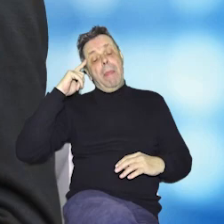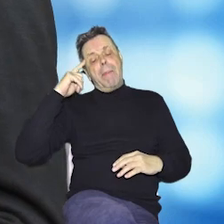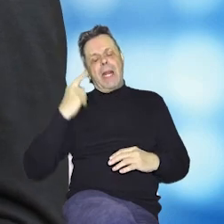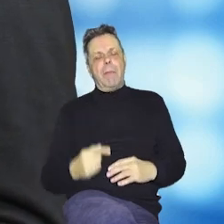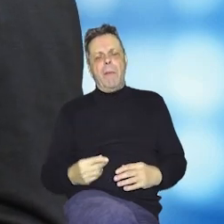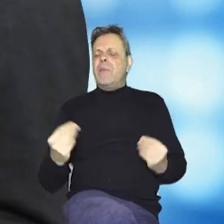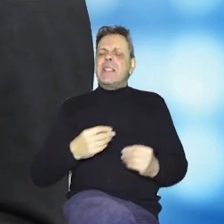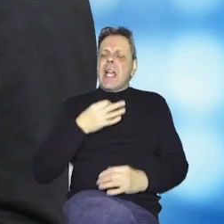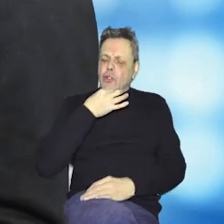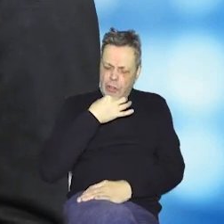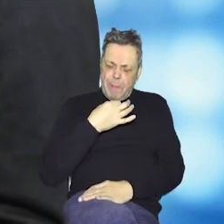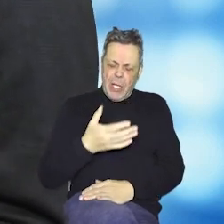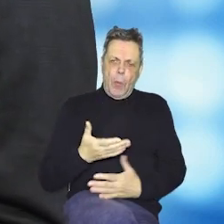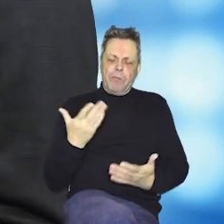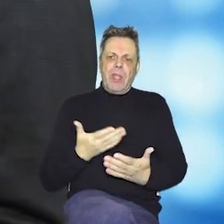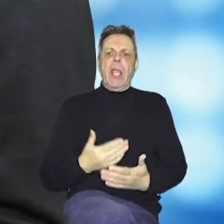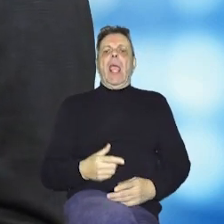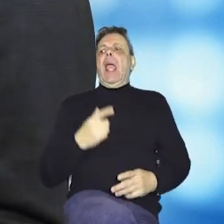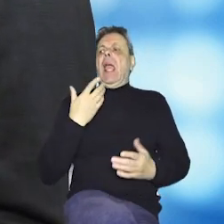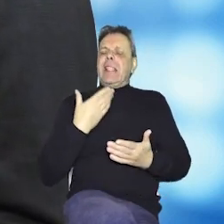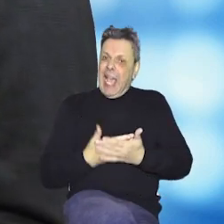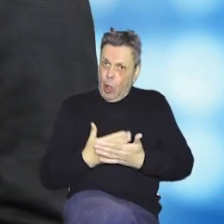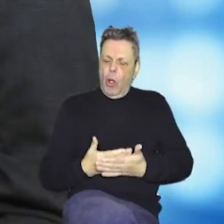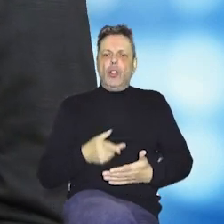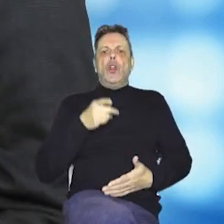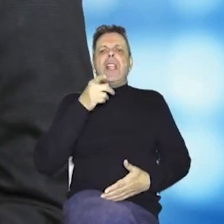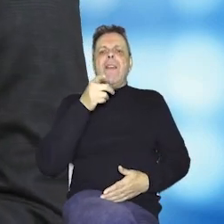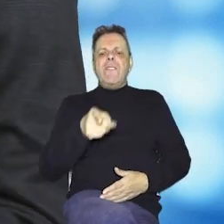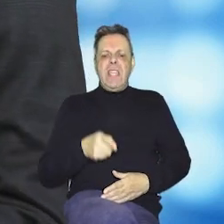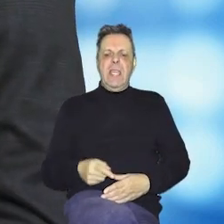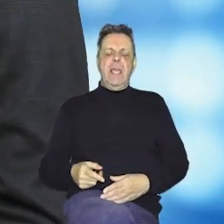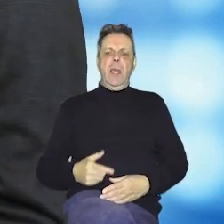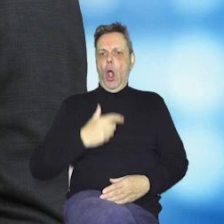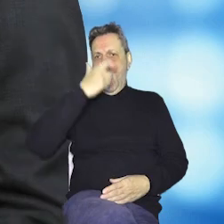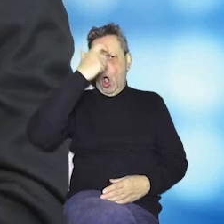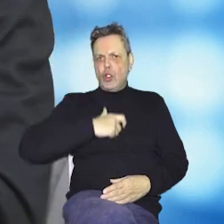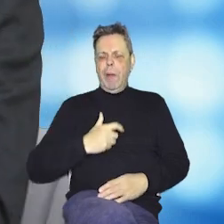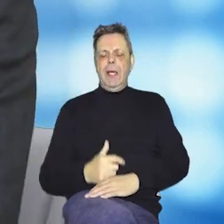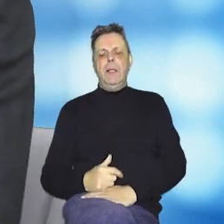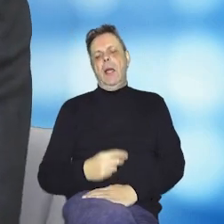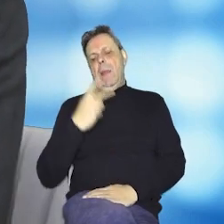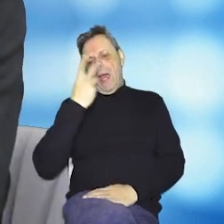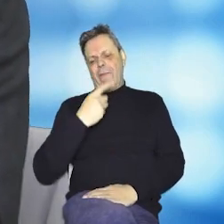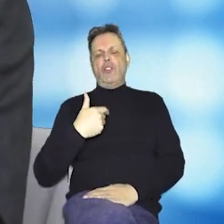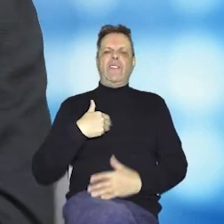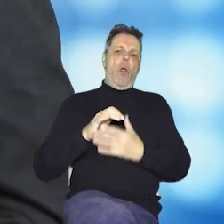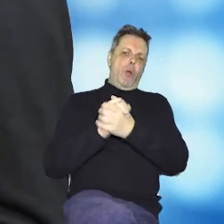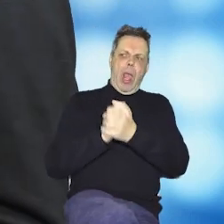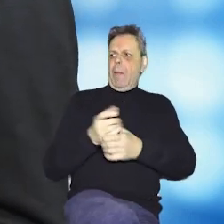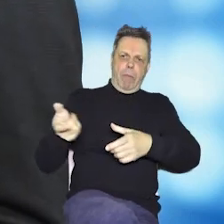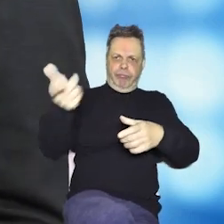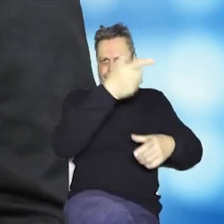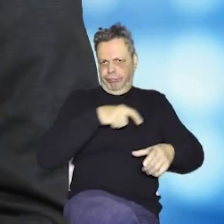Zašto sam vas to pitao? Pitao sam vas upravo zato što ste vi ta osoba, naravno i sa svojim kolegama